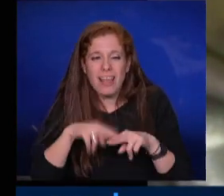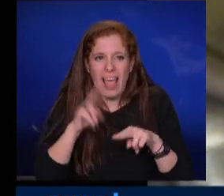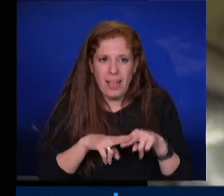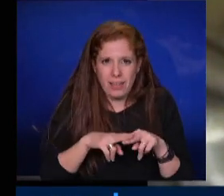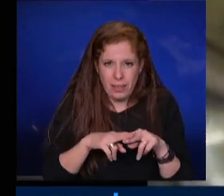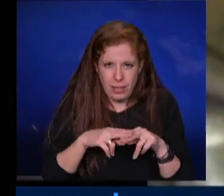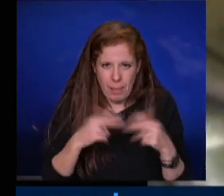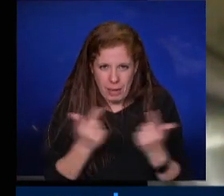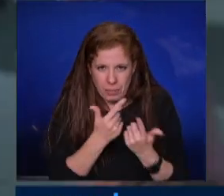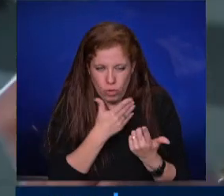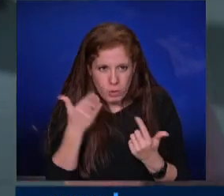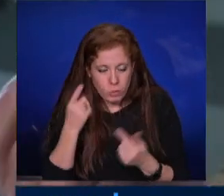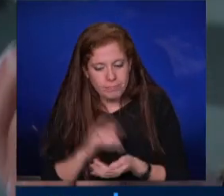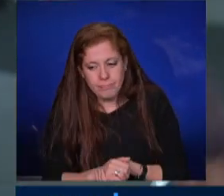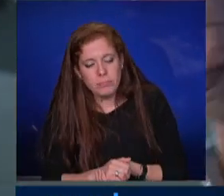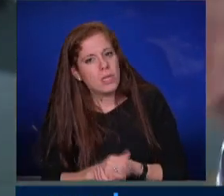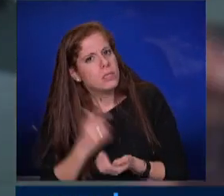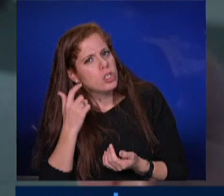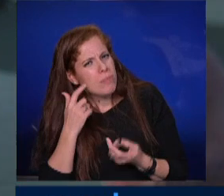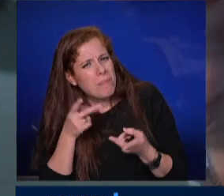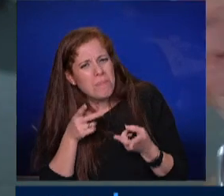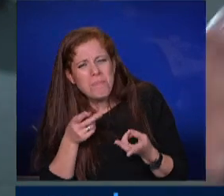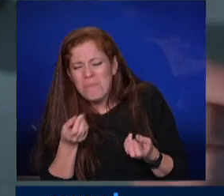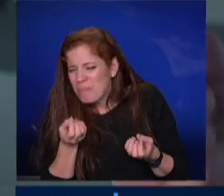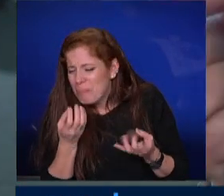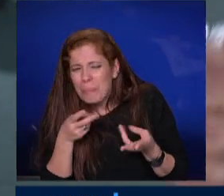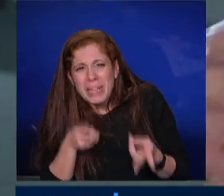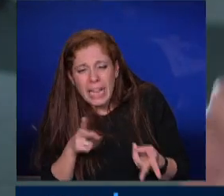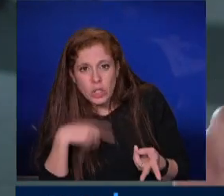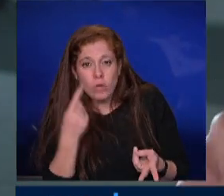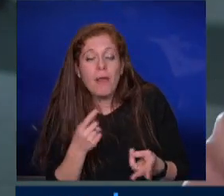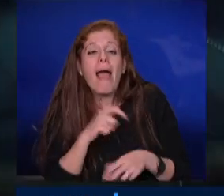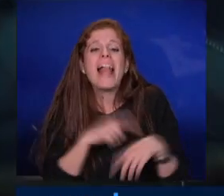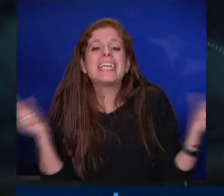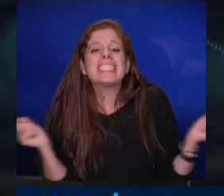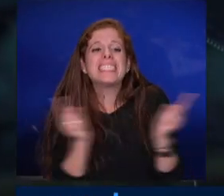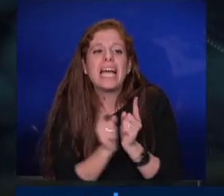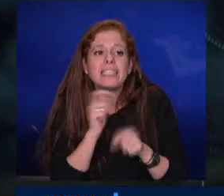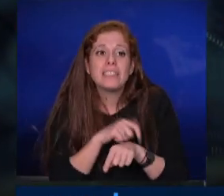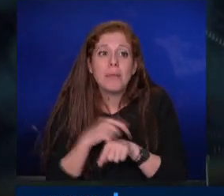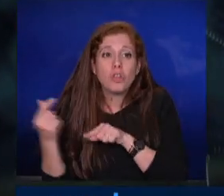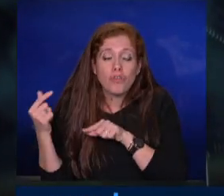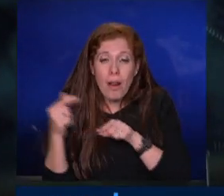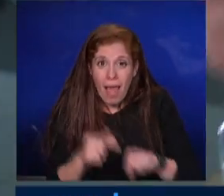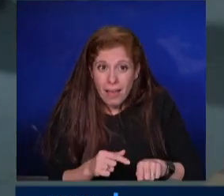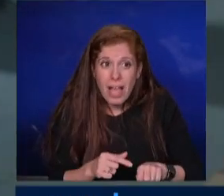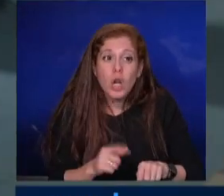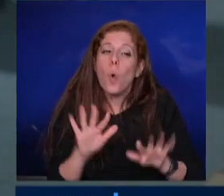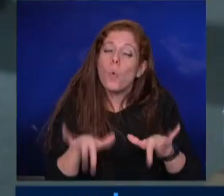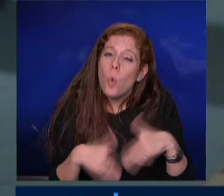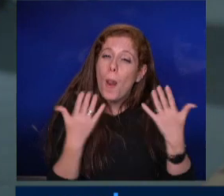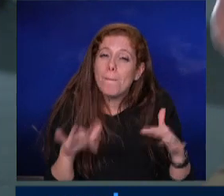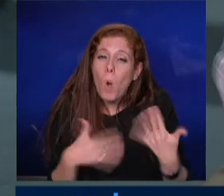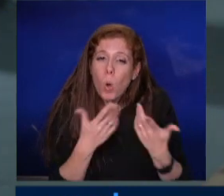נשמע פתטי כשאני אומר אותו, היה לקצר את הזמן של הגעת העיתונים. אנחנו כל בוקר